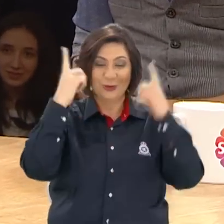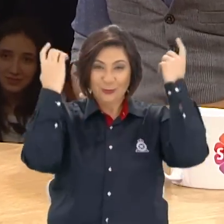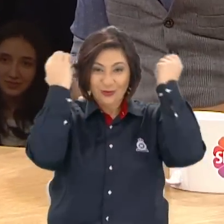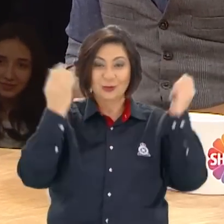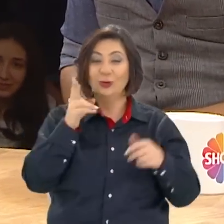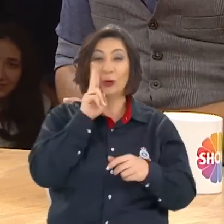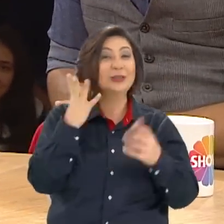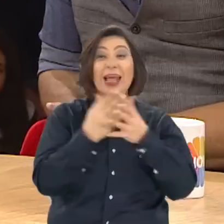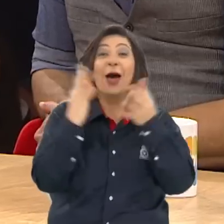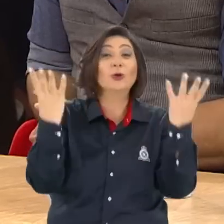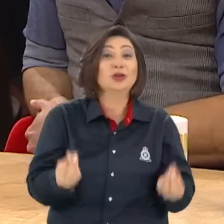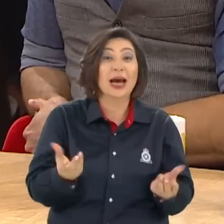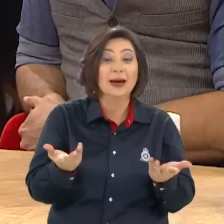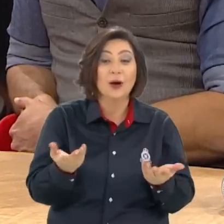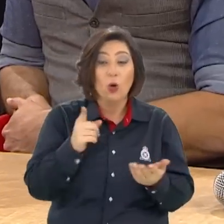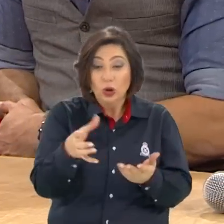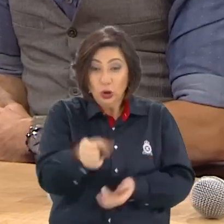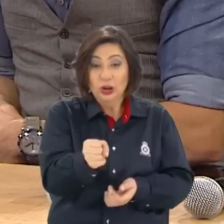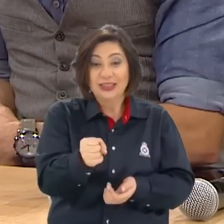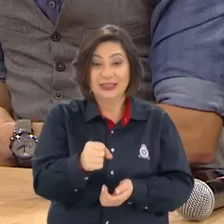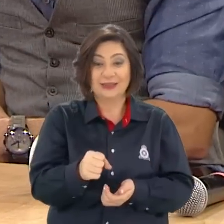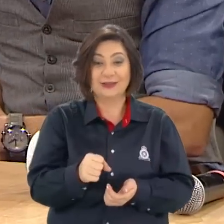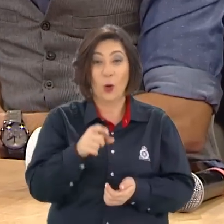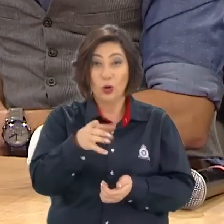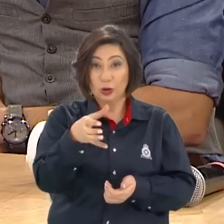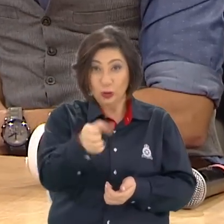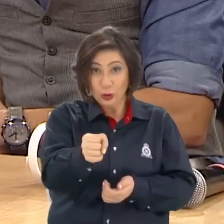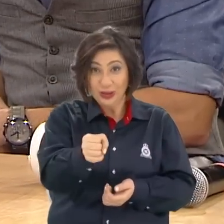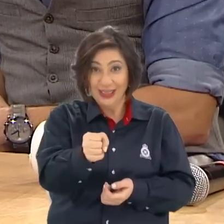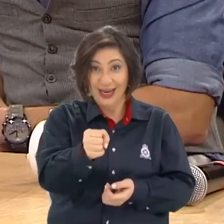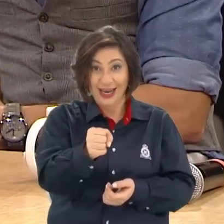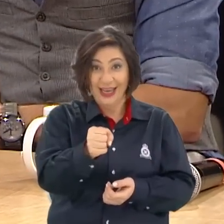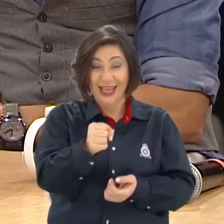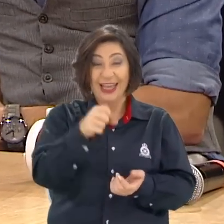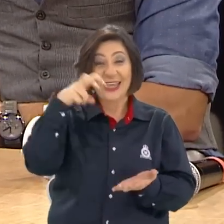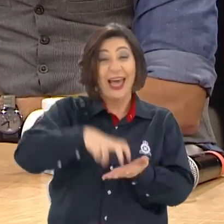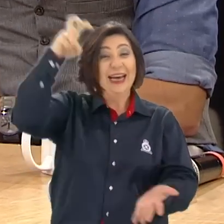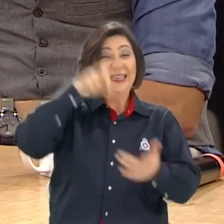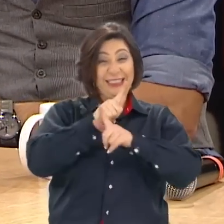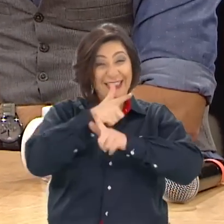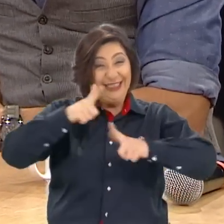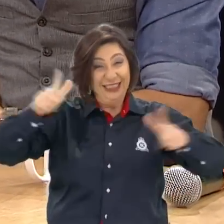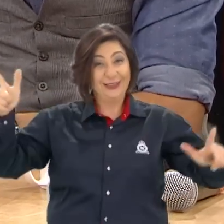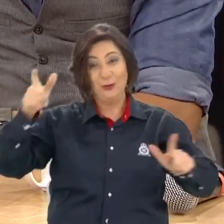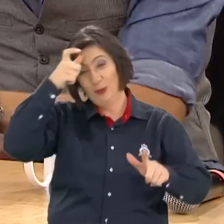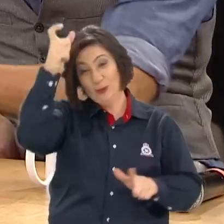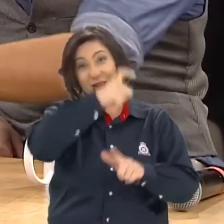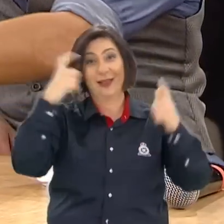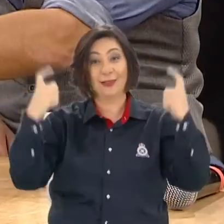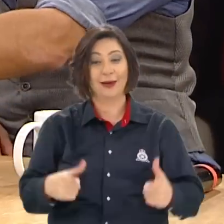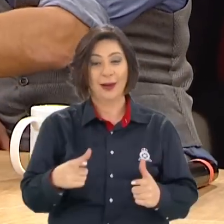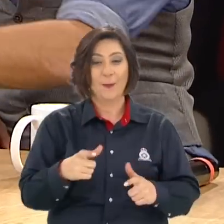bağladın. Sonuç ne olacak? Onu tutacaksın. Onu tutunca yer yerinden oynayacak ülkede. Masada